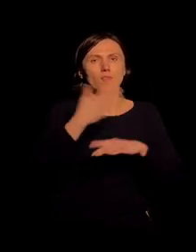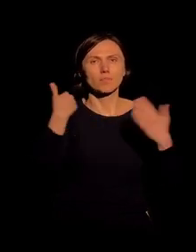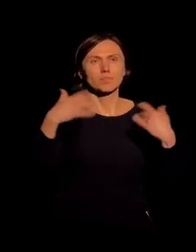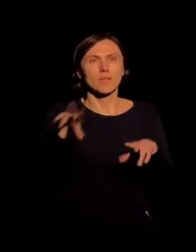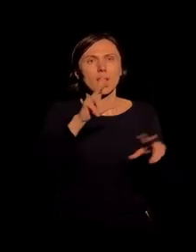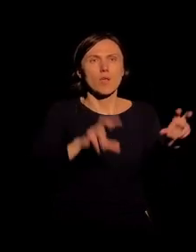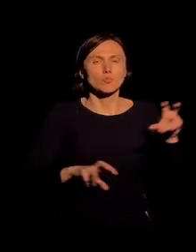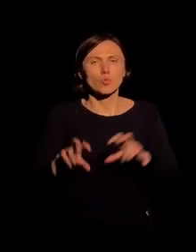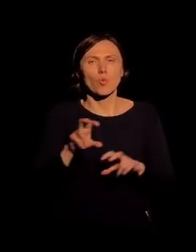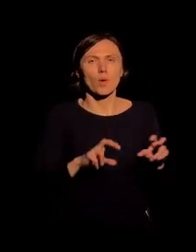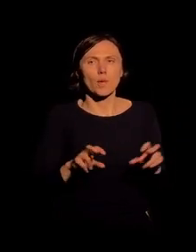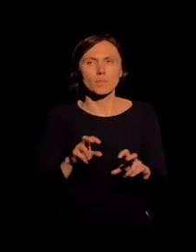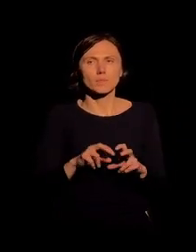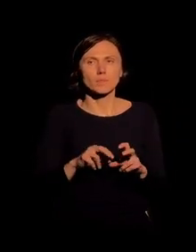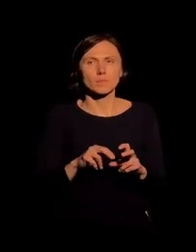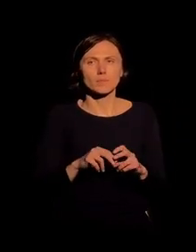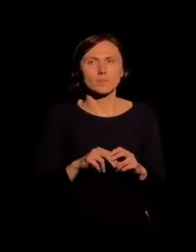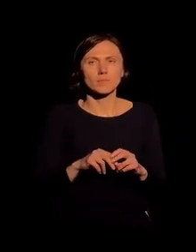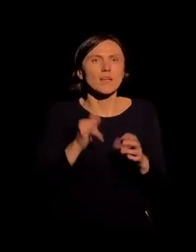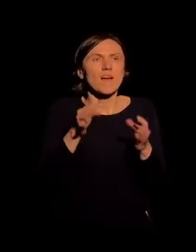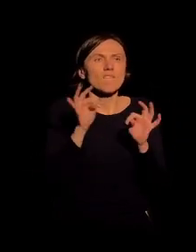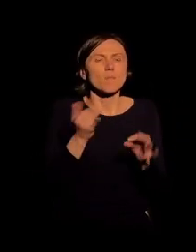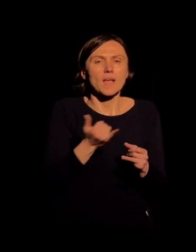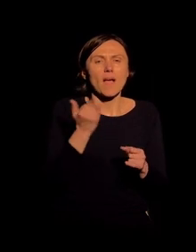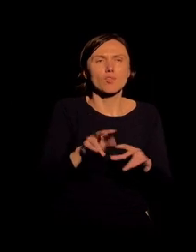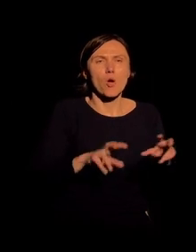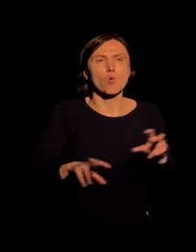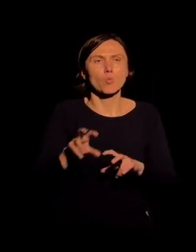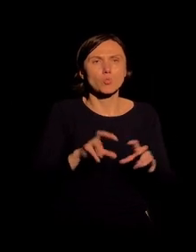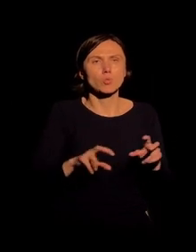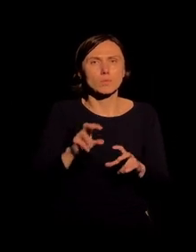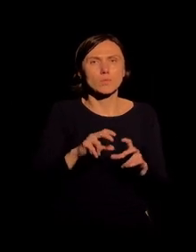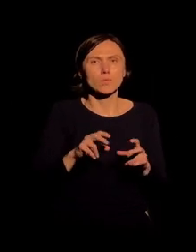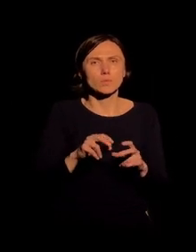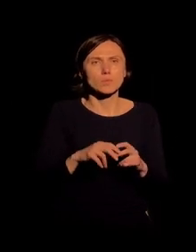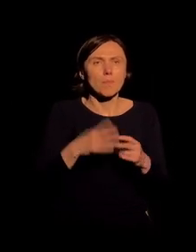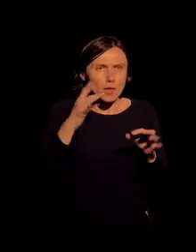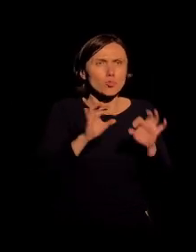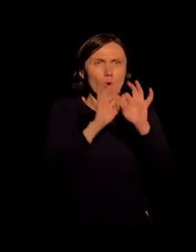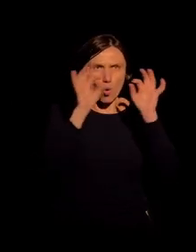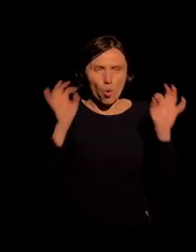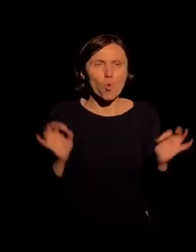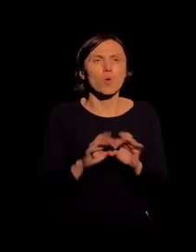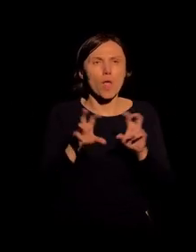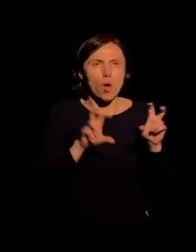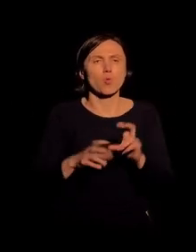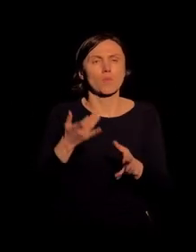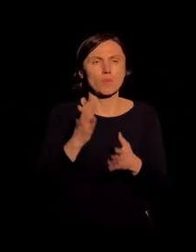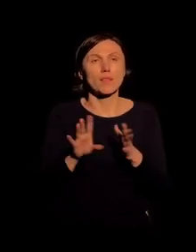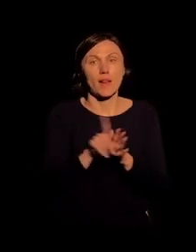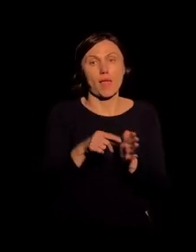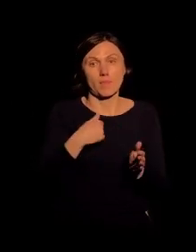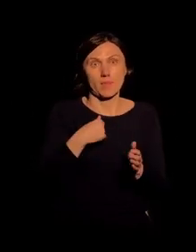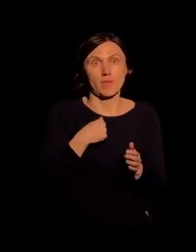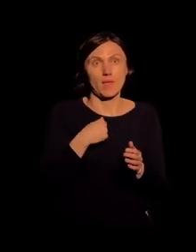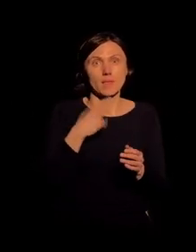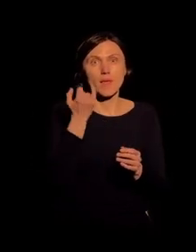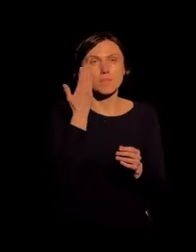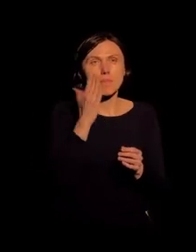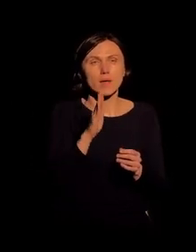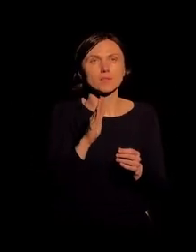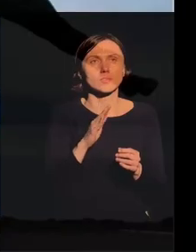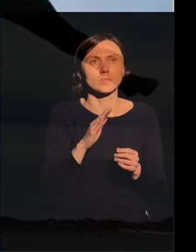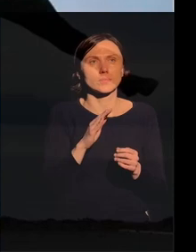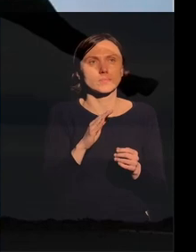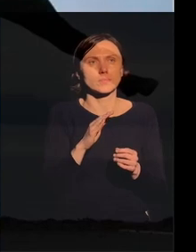z ruchem, w ogóle z jakąkolwiek formą ruchu, pojmowaną tak bardzo ogólnie. Natomiast dla mnie tą taką najbardziej,